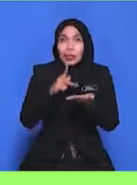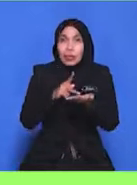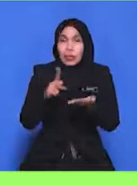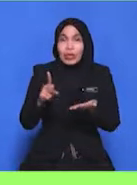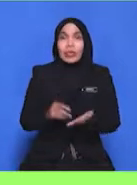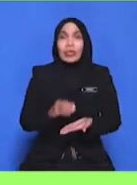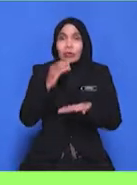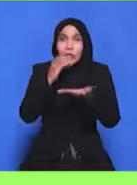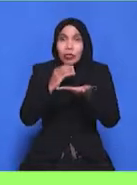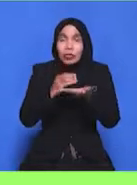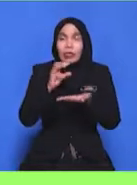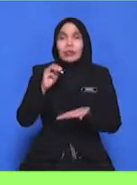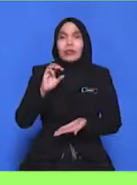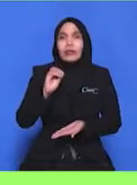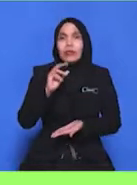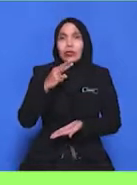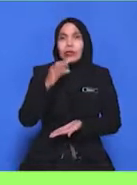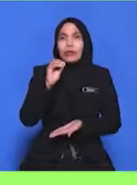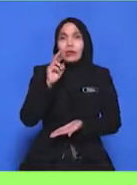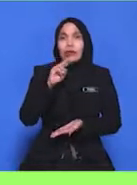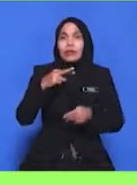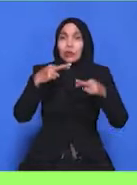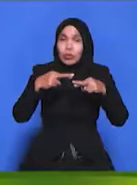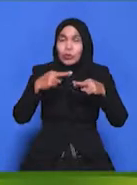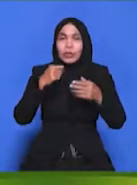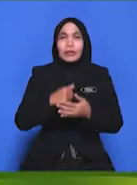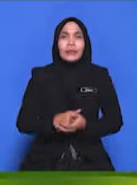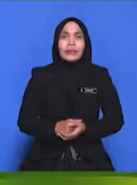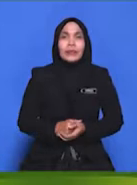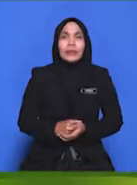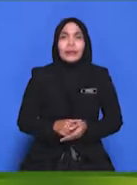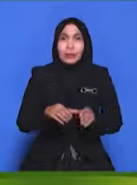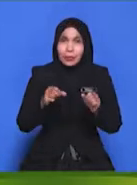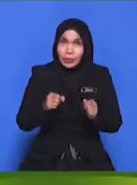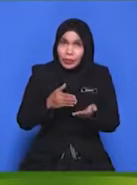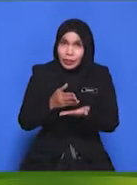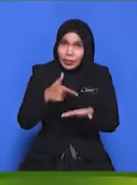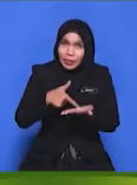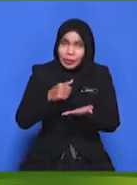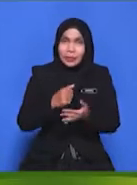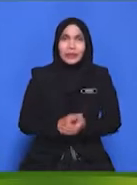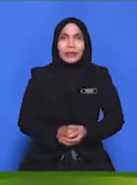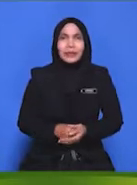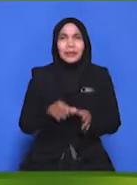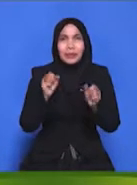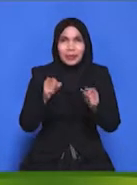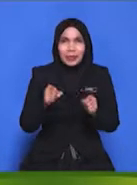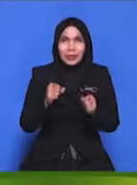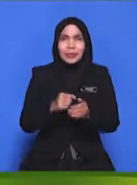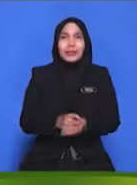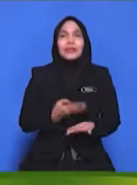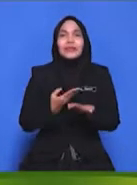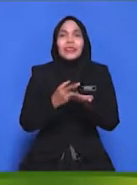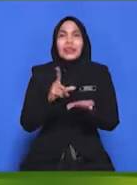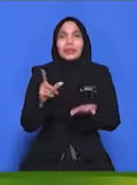kerajaan. Bagus, tahniah semua. Boleh ustazah teruskan lagi? Boleh?